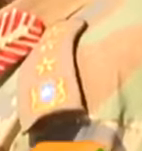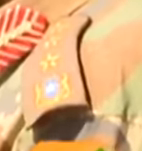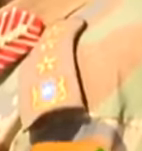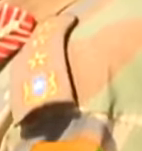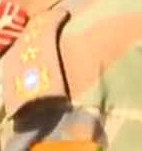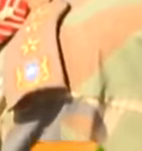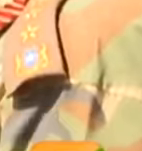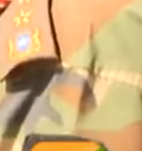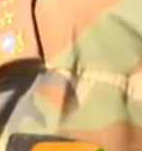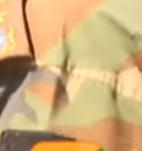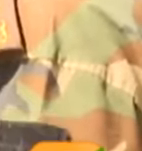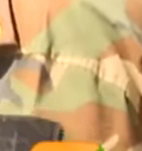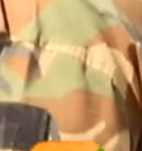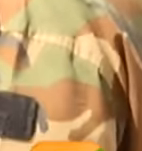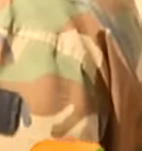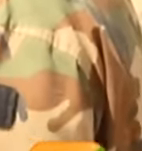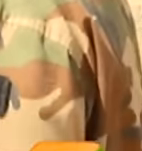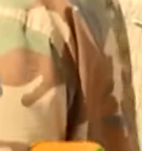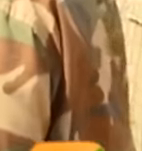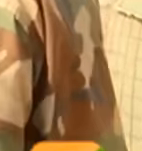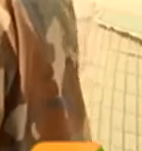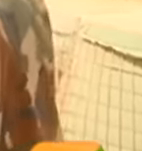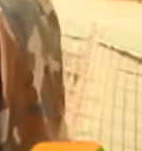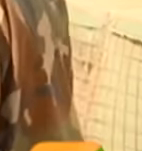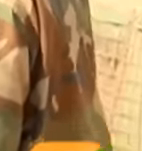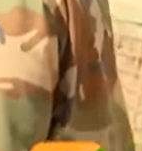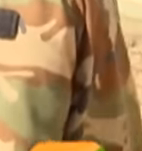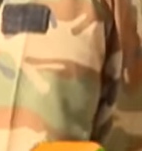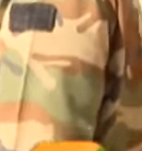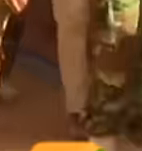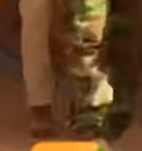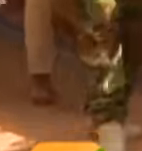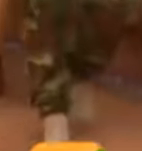Gatete Njoroge, runinga ya Citizen.